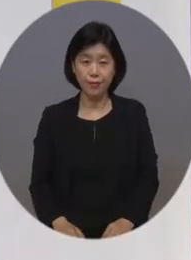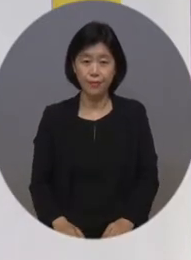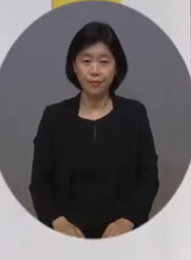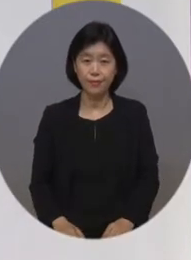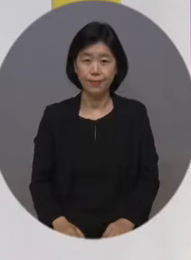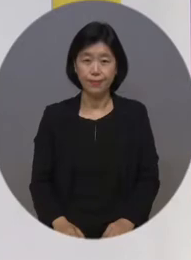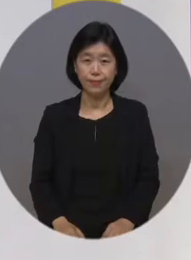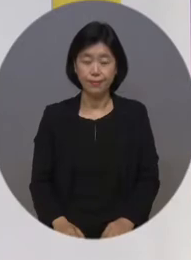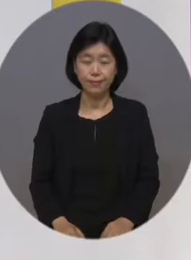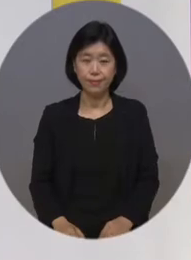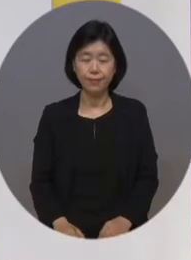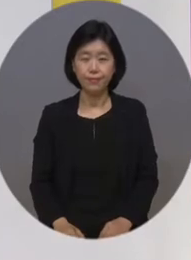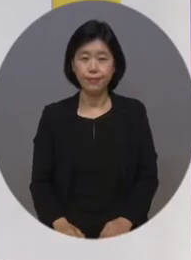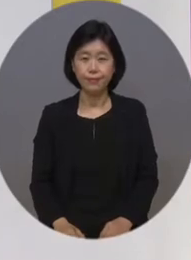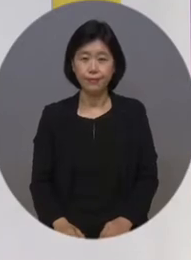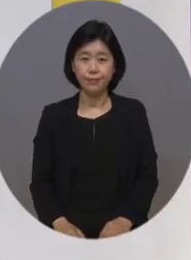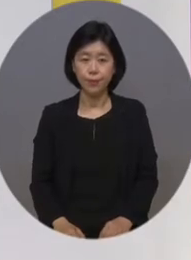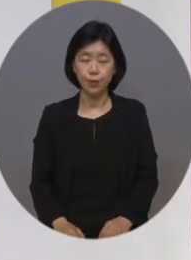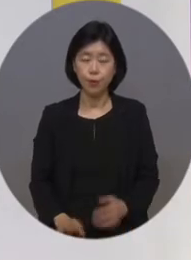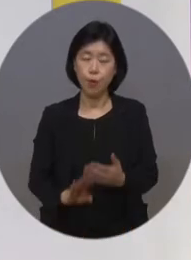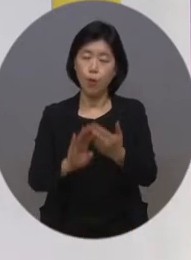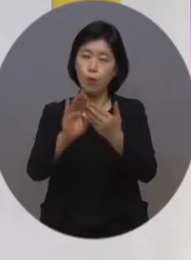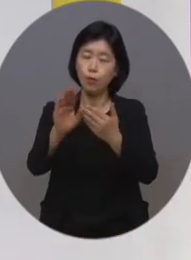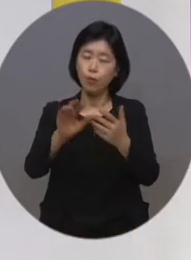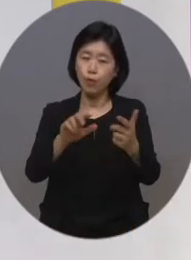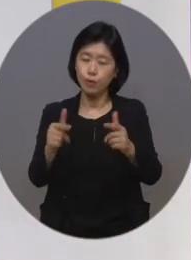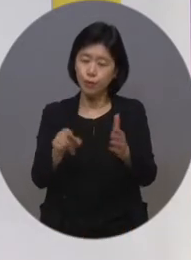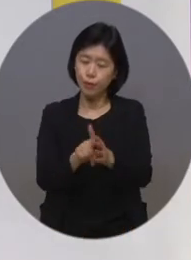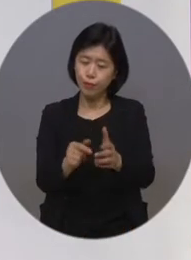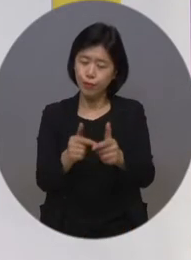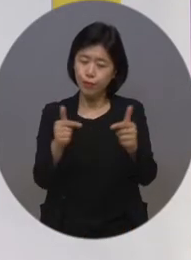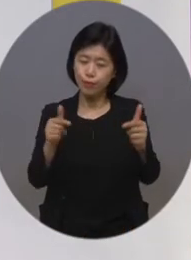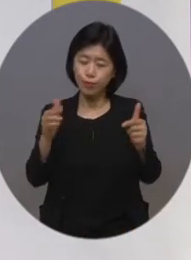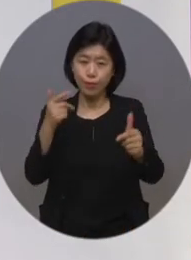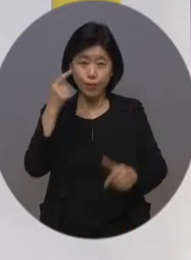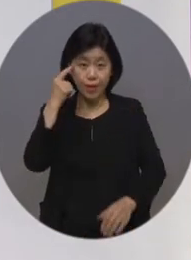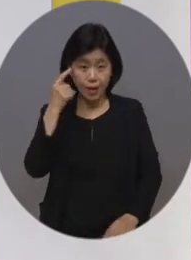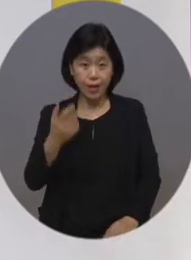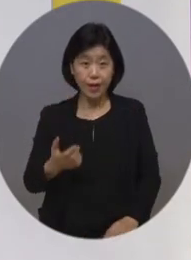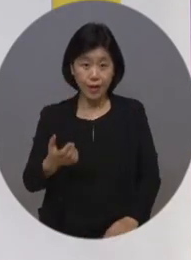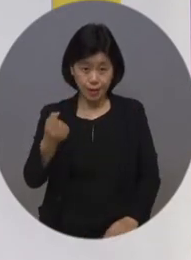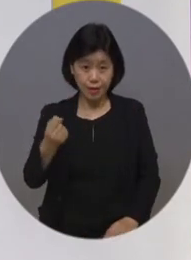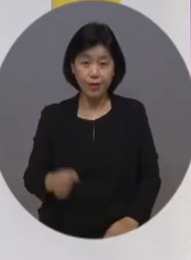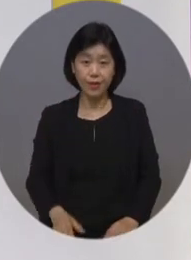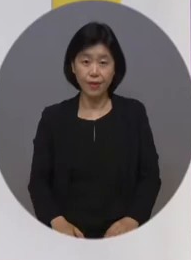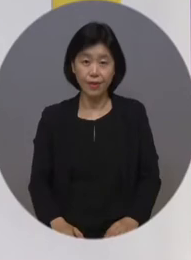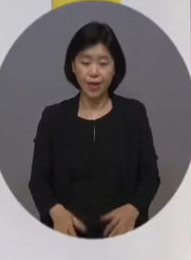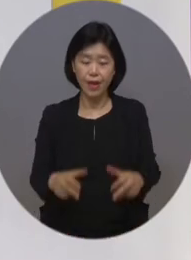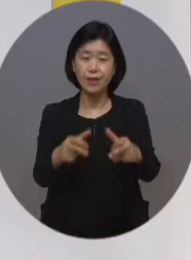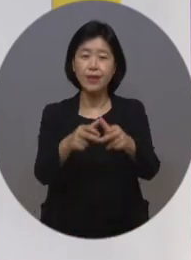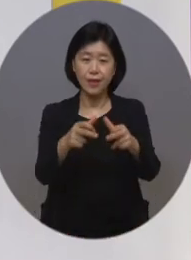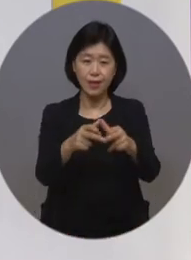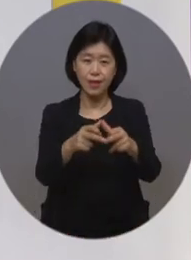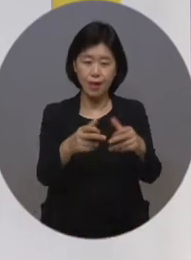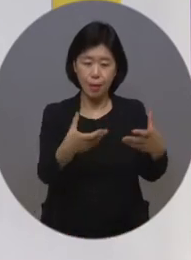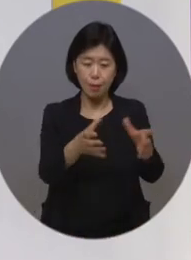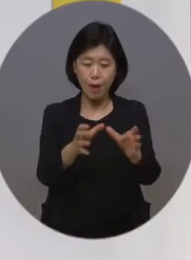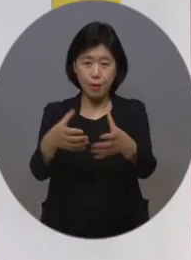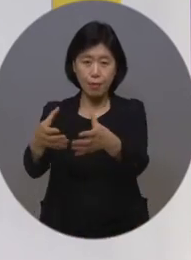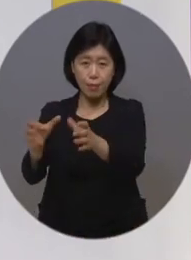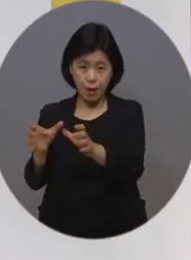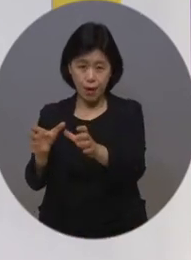서로가 내 불신도 줄이는데 도움이 되겠다 그래서 당시 장애인 단체 회장님 하시던 분 을 4